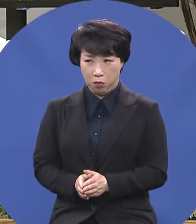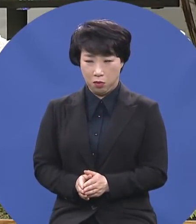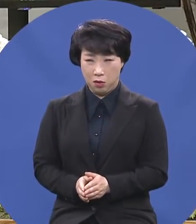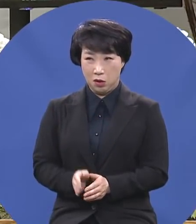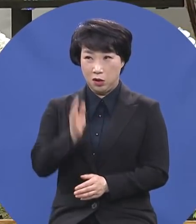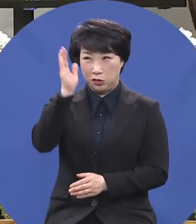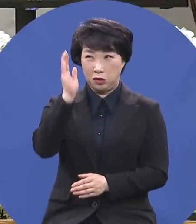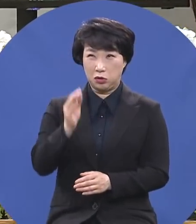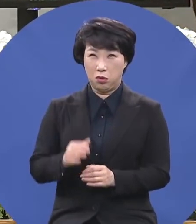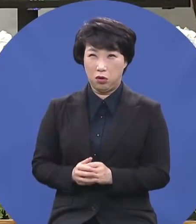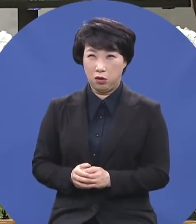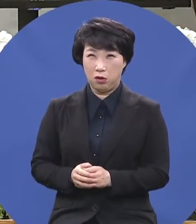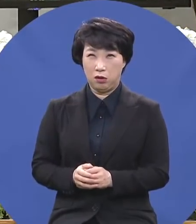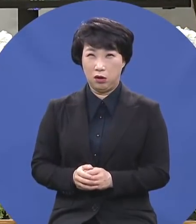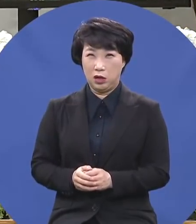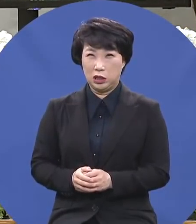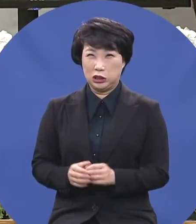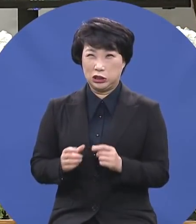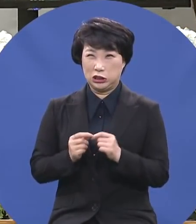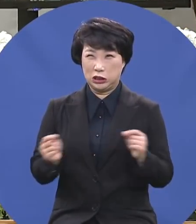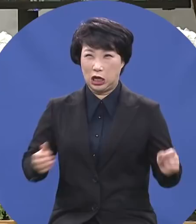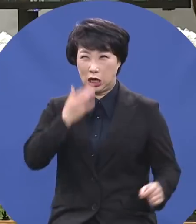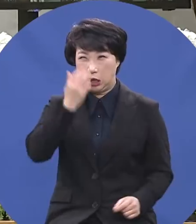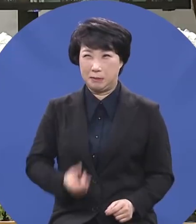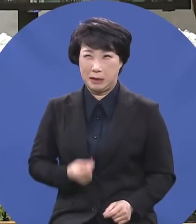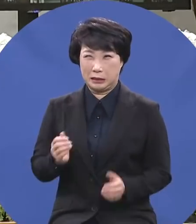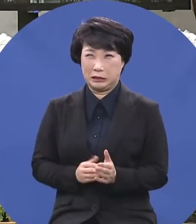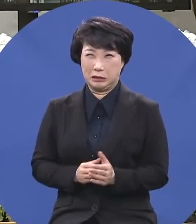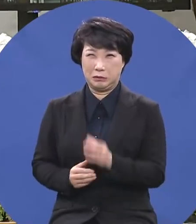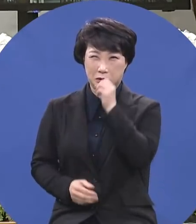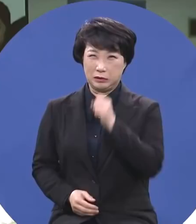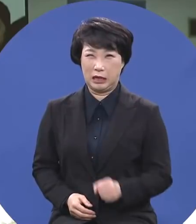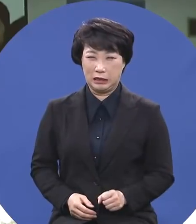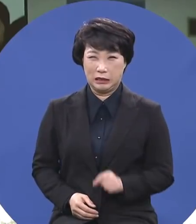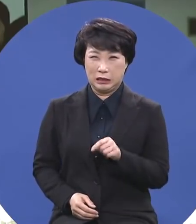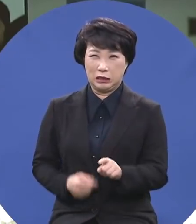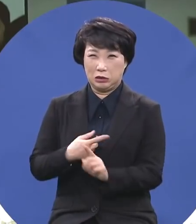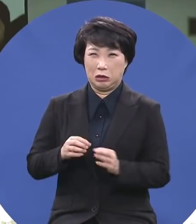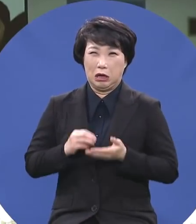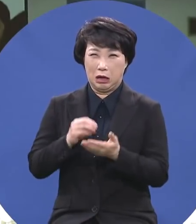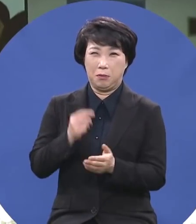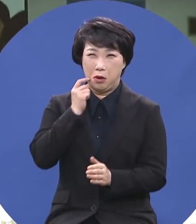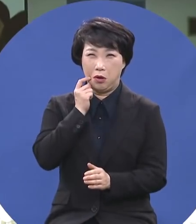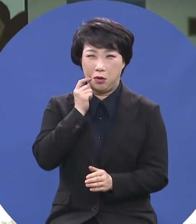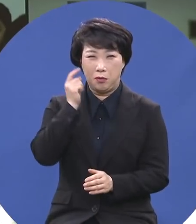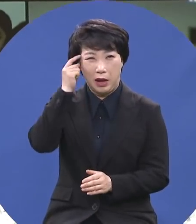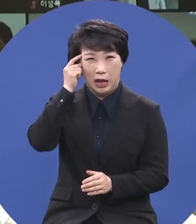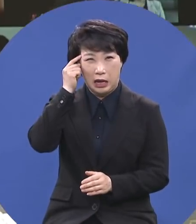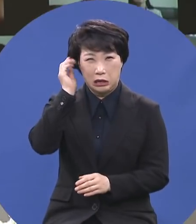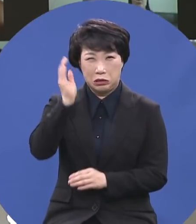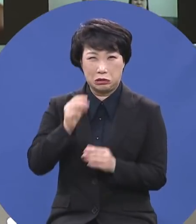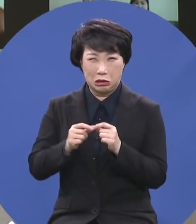설교 굉장히 기네. 빨리 끝내지. 아무래도 이 교회 못 땡기겠네. 설교 길어서.